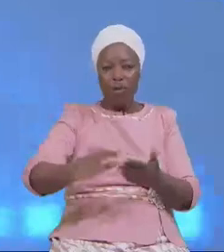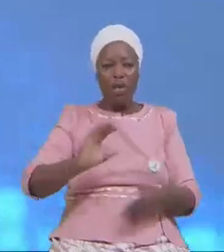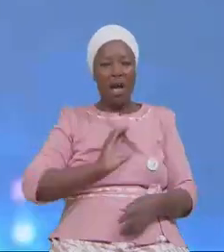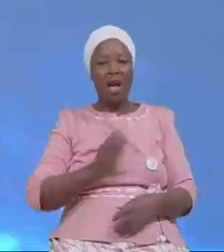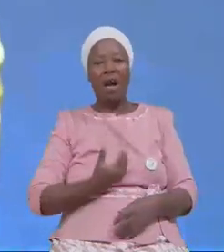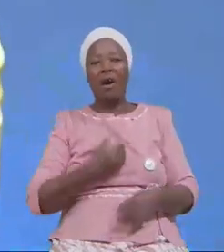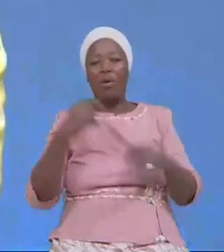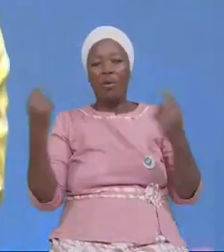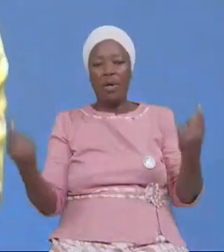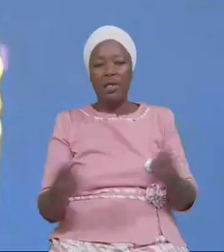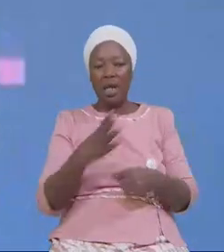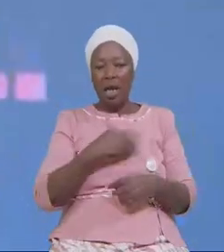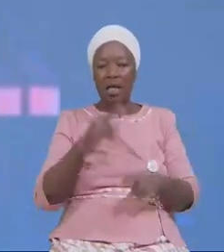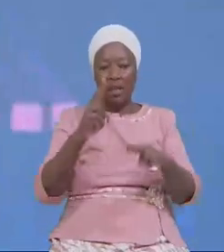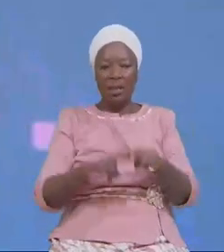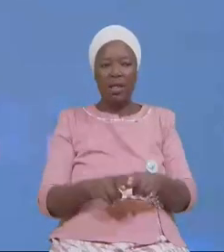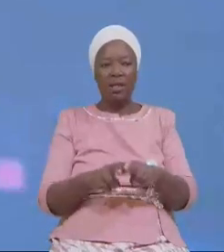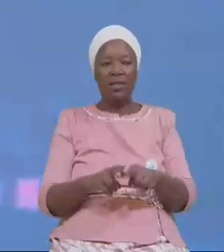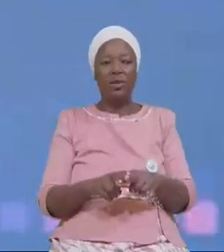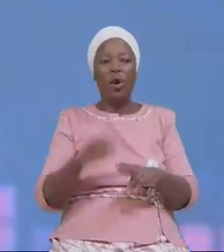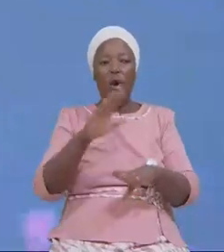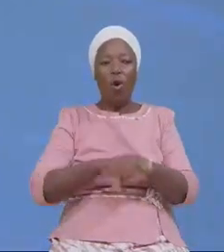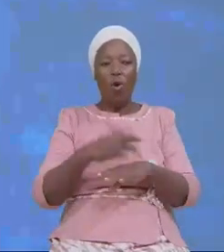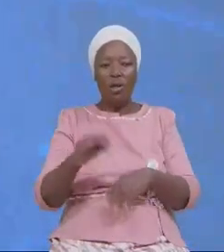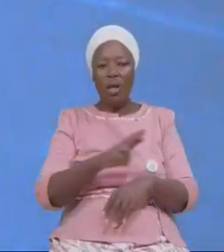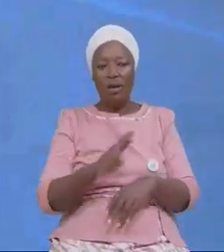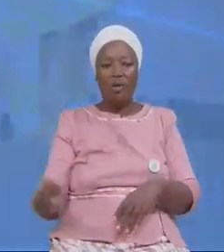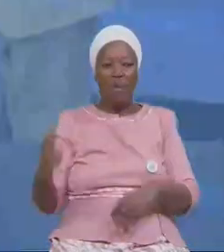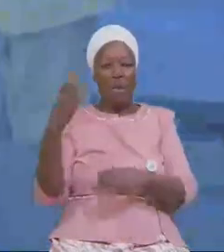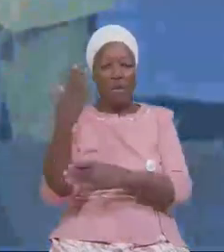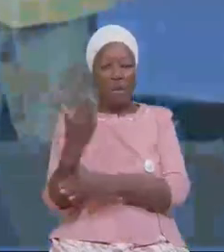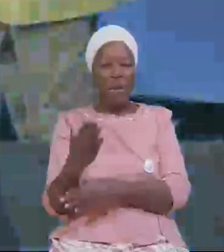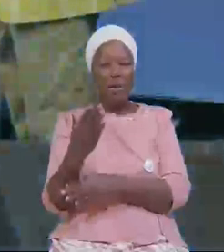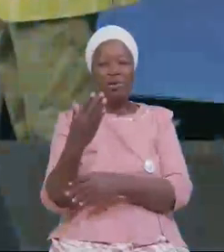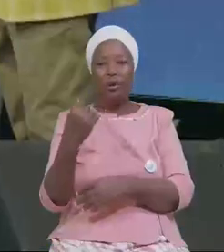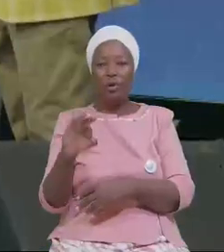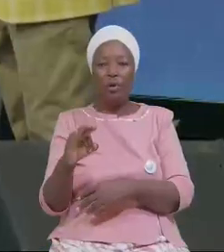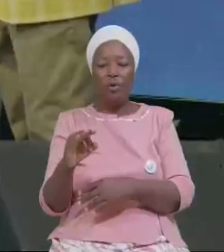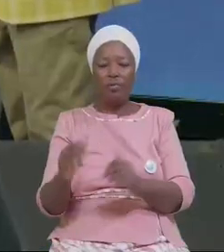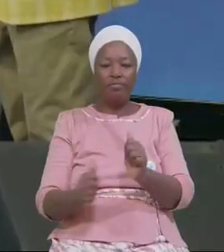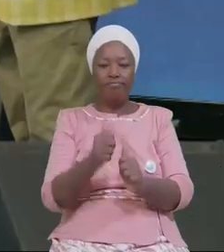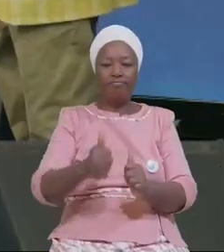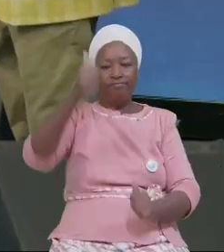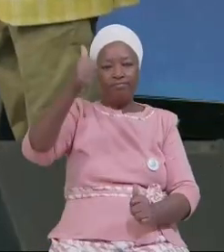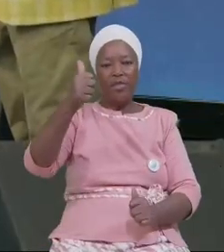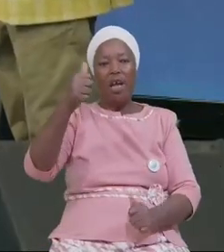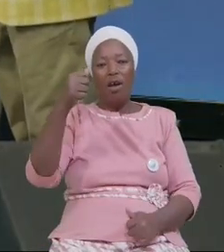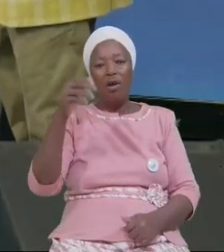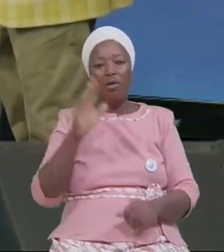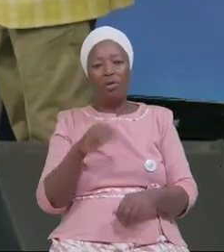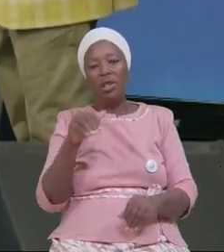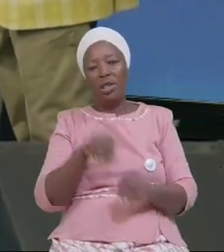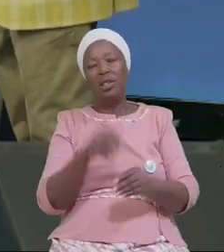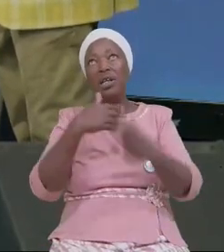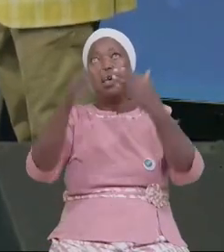et s'est assis à la droite de la majesté divine dans les lieux très hauts.